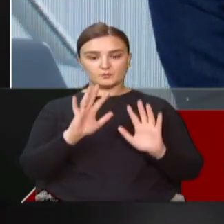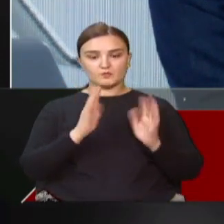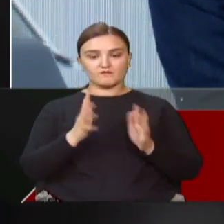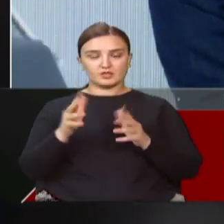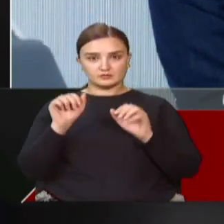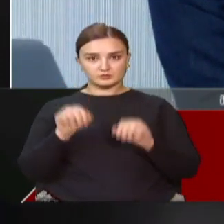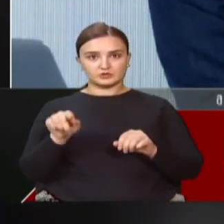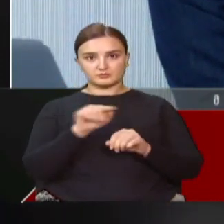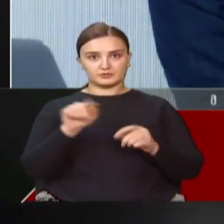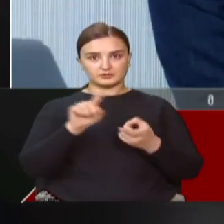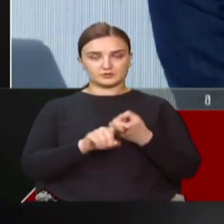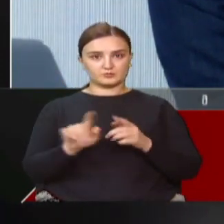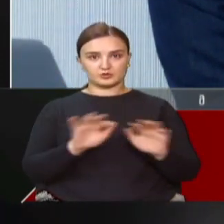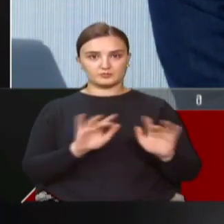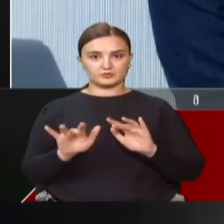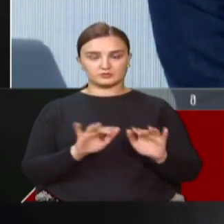შეიძლება იმოქმედოს, როგორ ფიქრობთ?